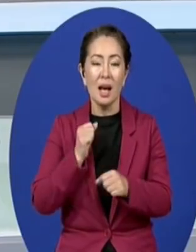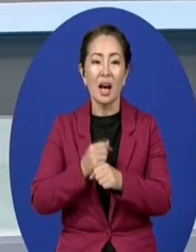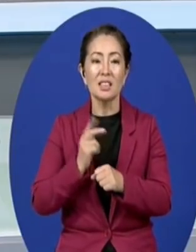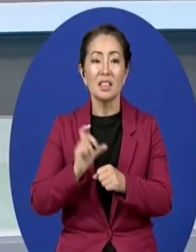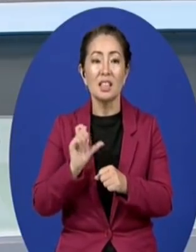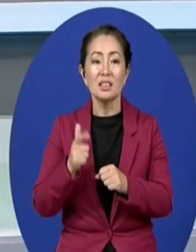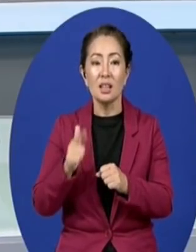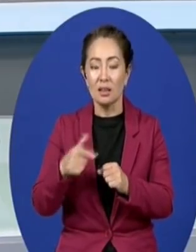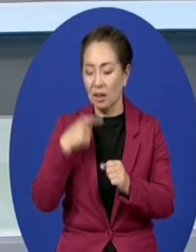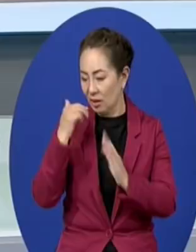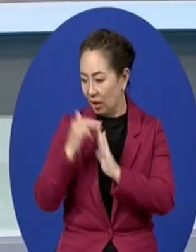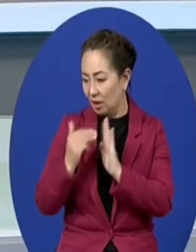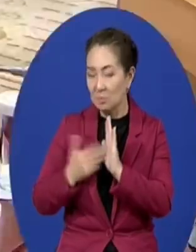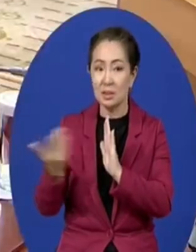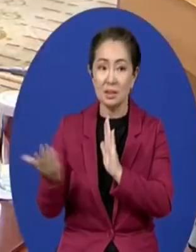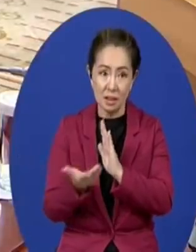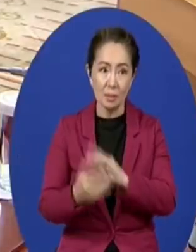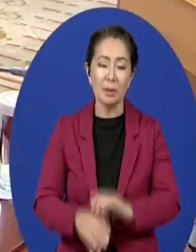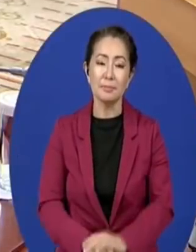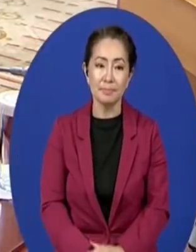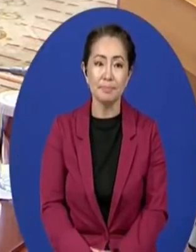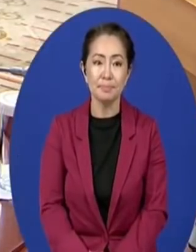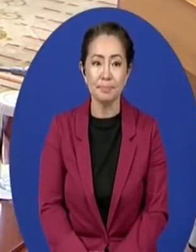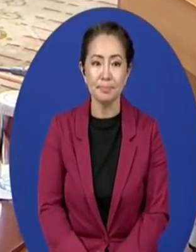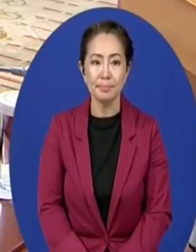хэсгийнхан хэлж байна.